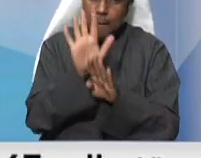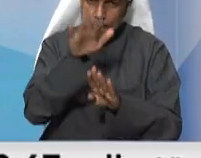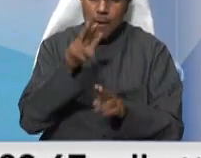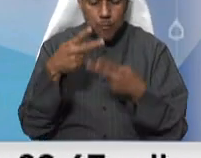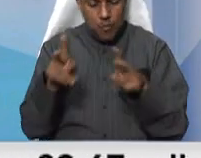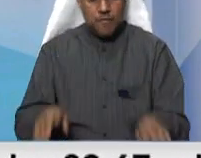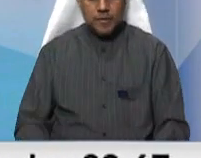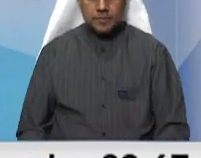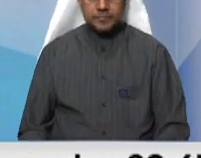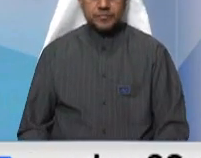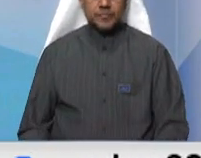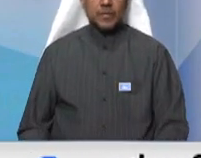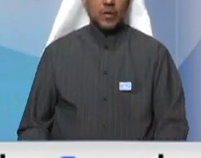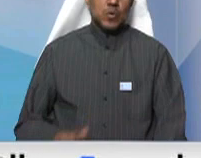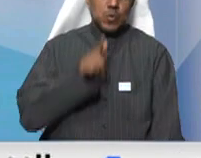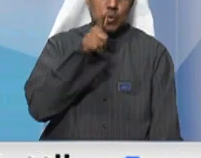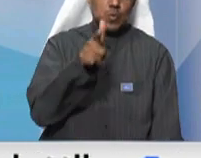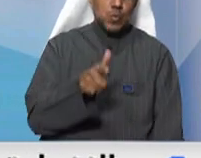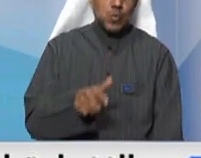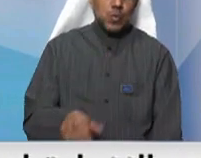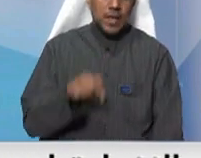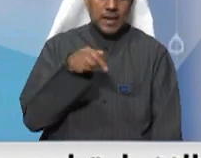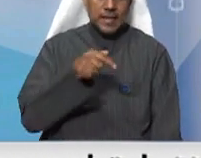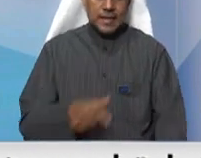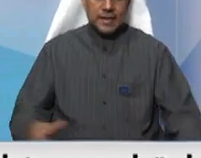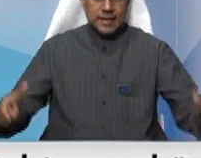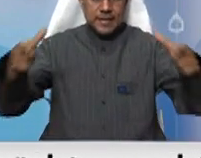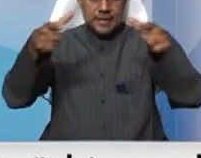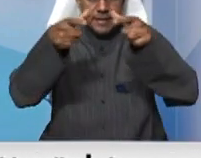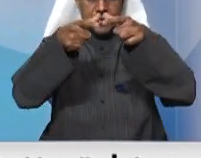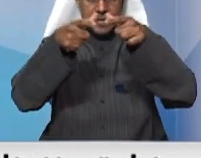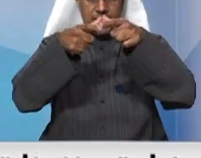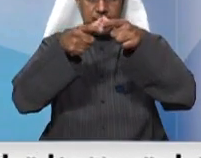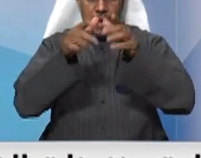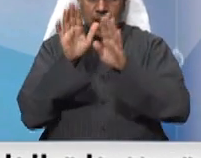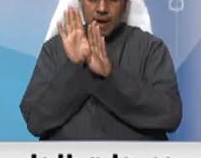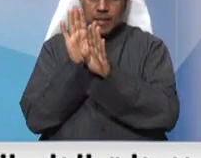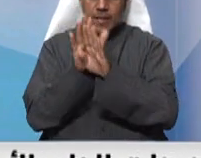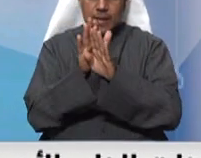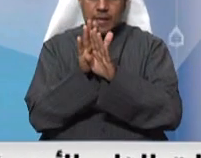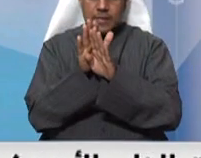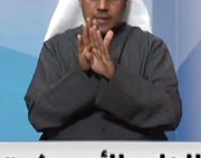لنقل أنه اجتماع لمواصلة الدعم لأوكرانيا. كان معنا